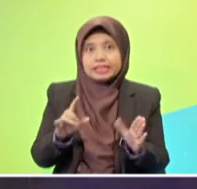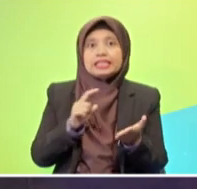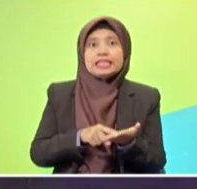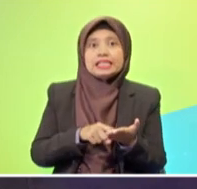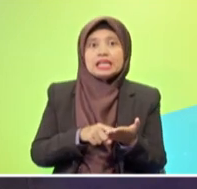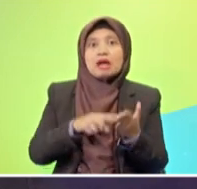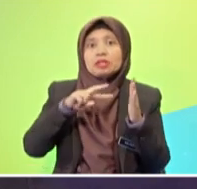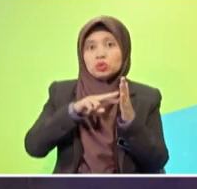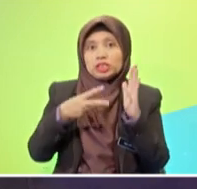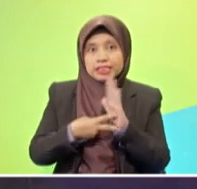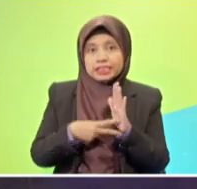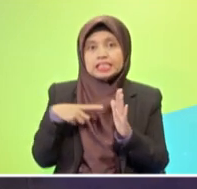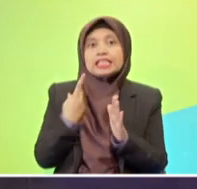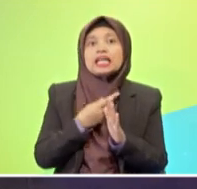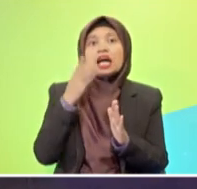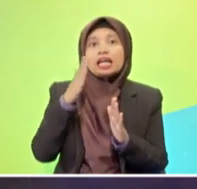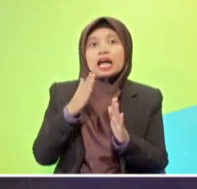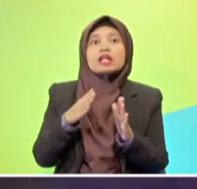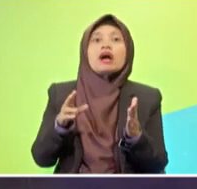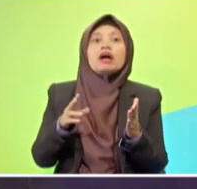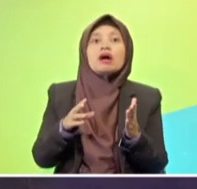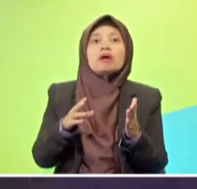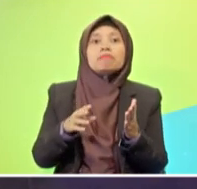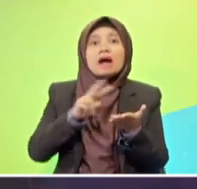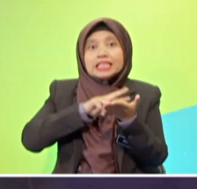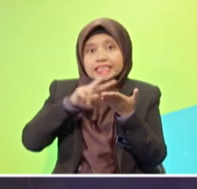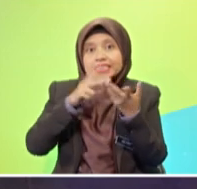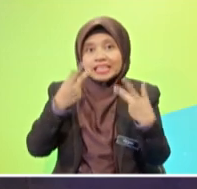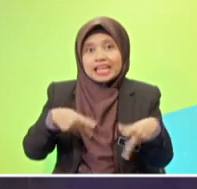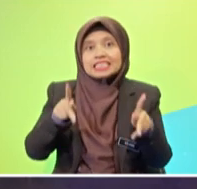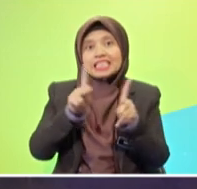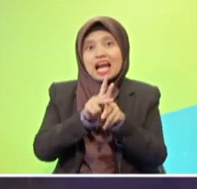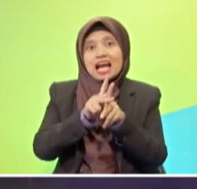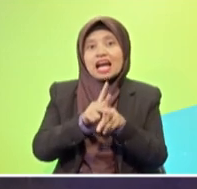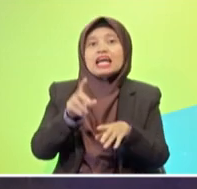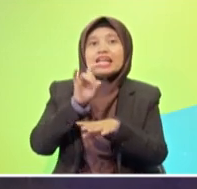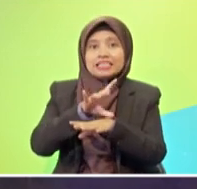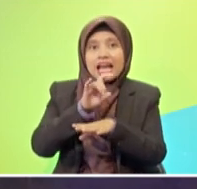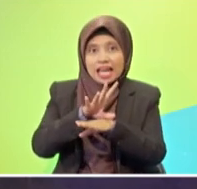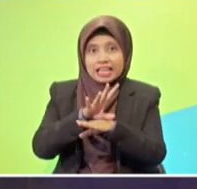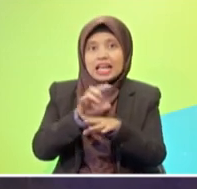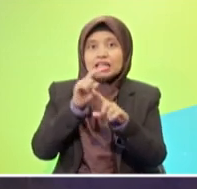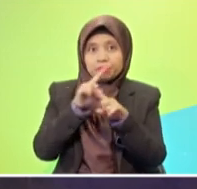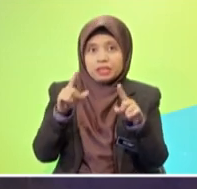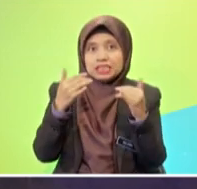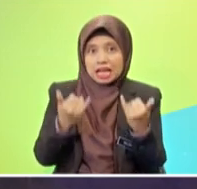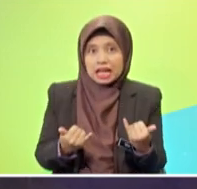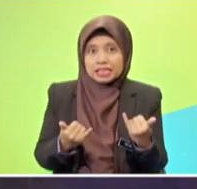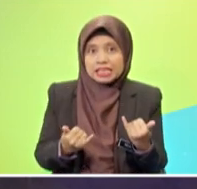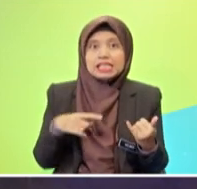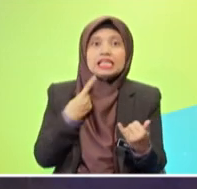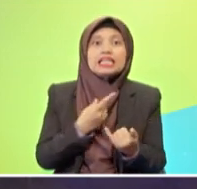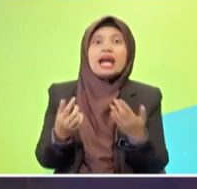akan belajar mengenai kisah teladan dan banyak lagi Activity yang kita lakukan setelah ini tapi sekarang ini saya huh kalau kita berhenti